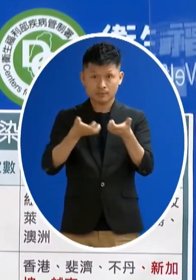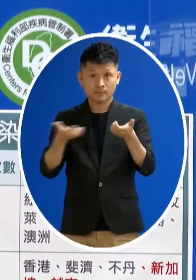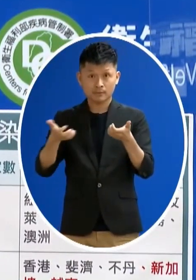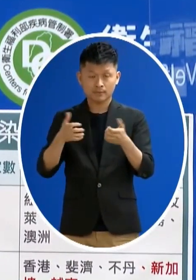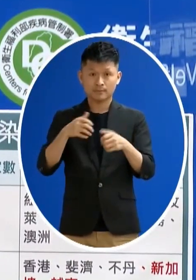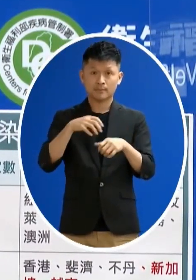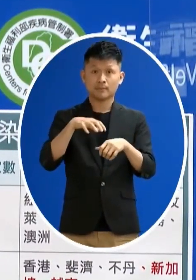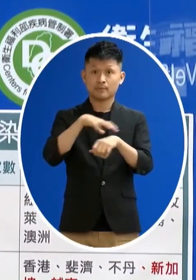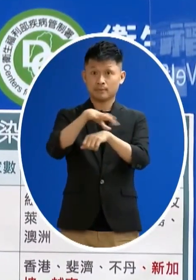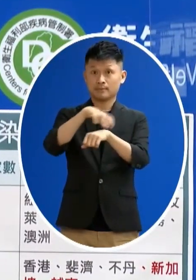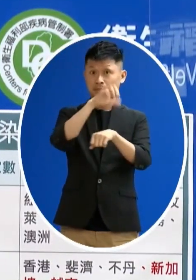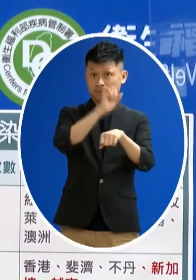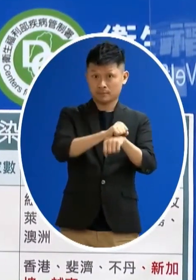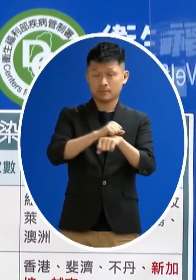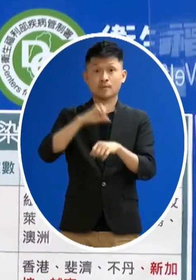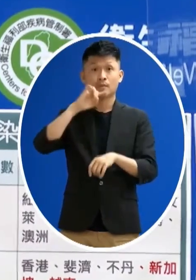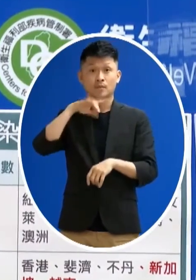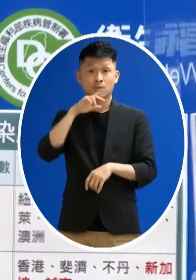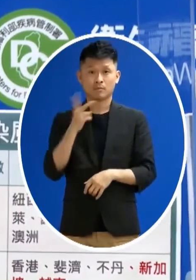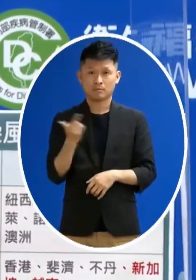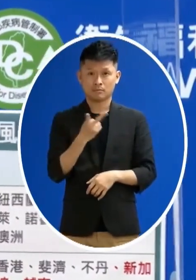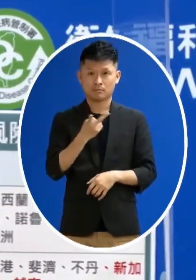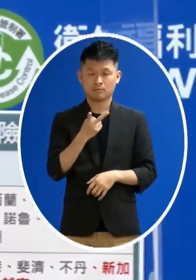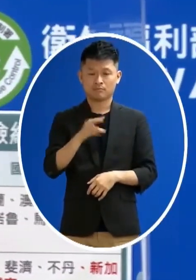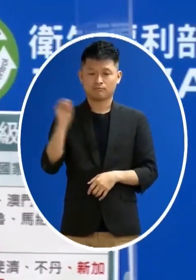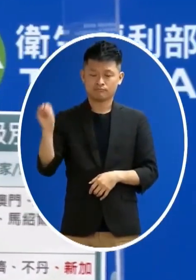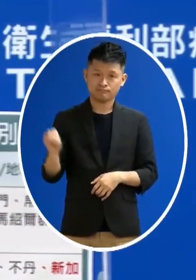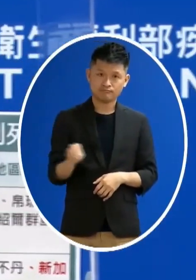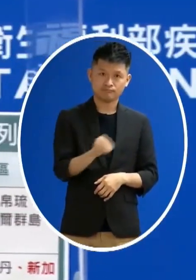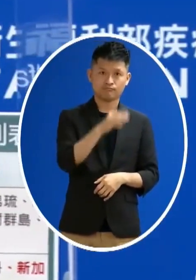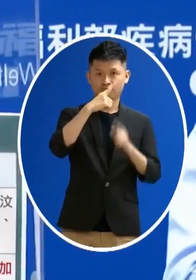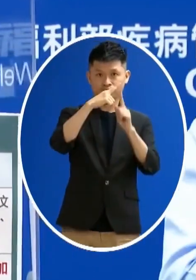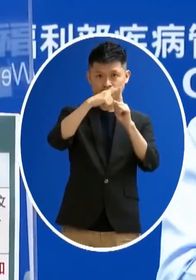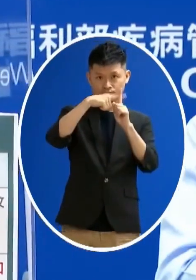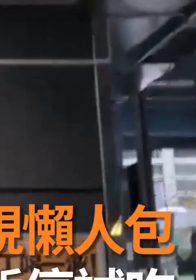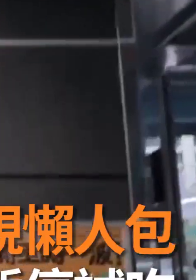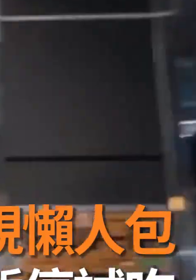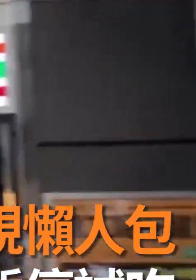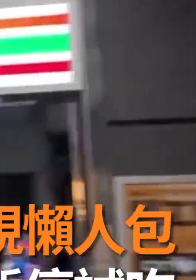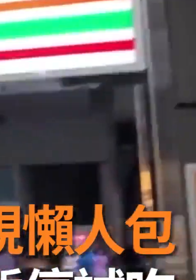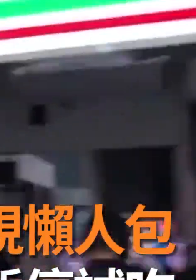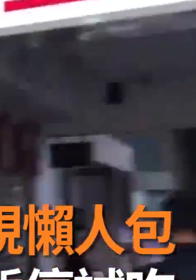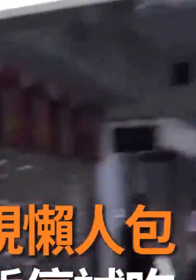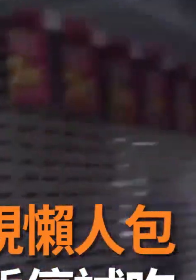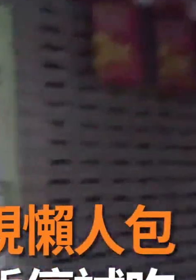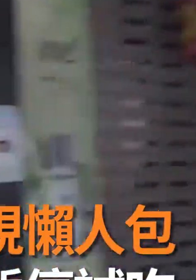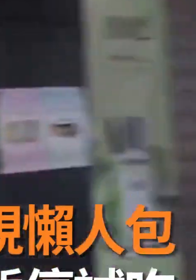新加坡跟越南都提升到中低风险的国家。